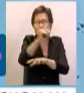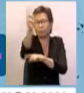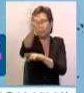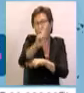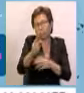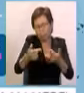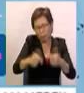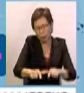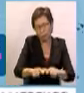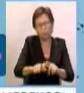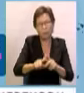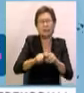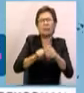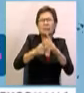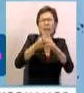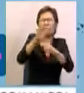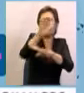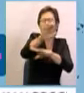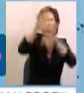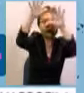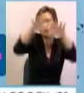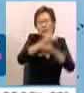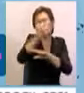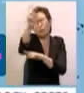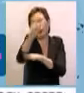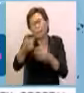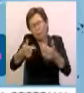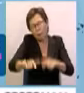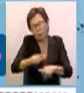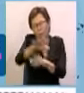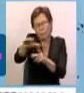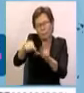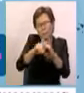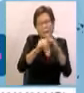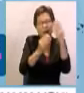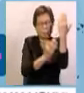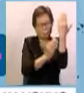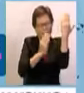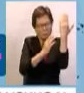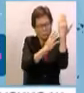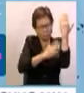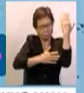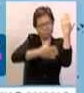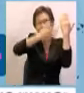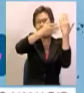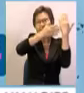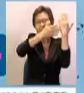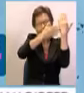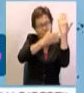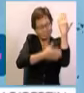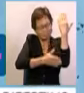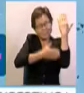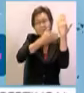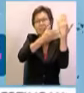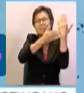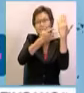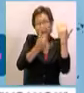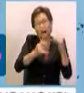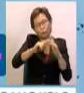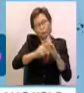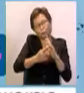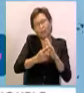yang berlaku sejak dari petang tadi melibatkan bahagian pantai barat semenanjung Malaysia kini sudah